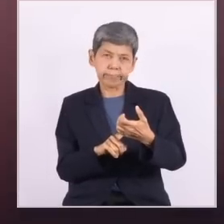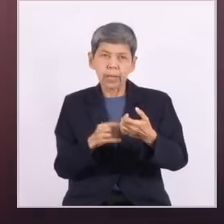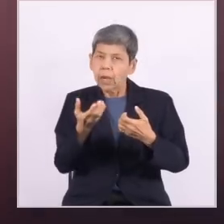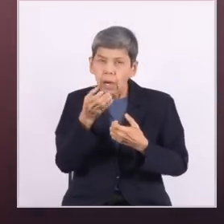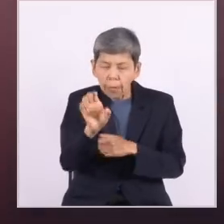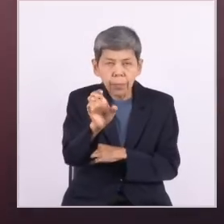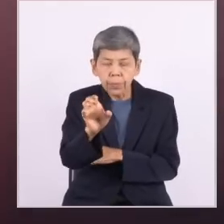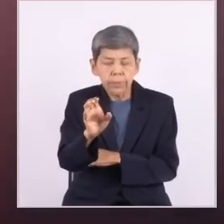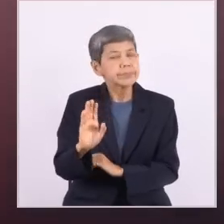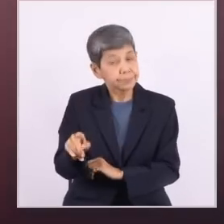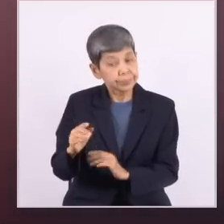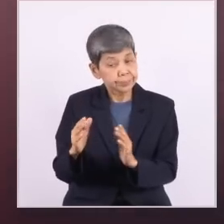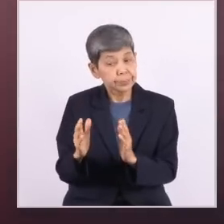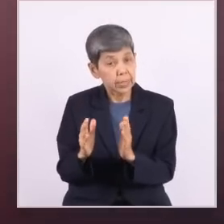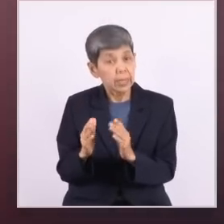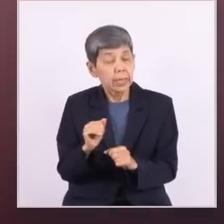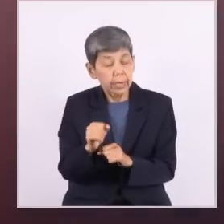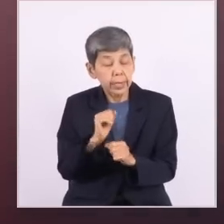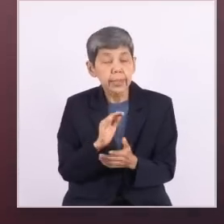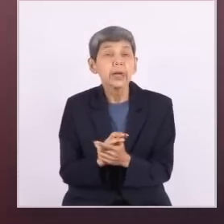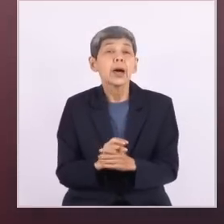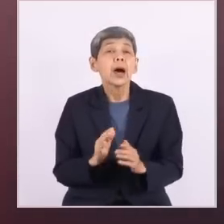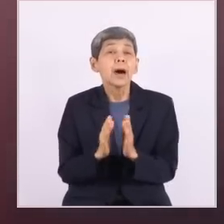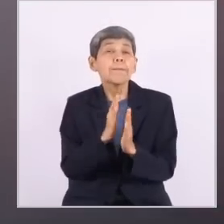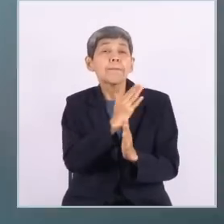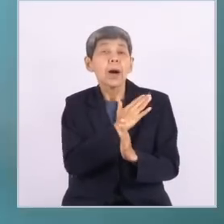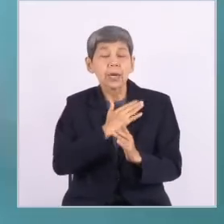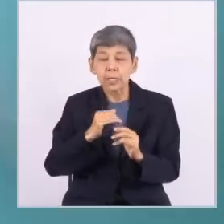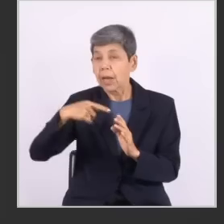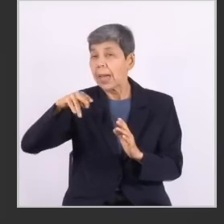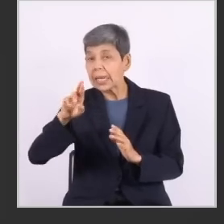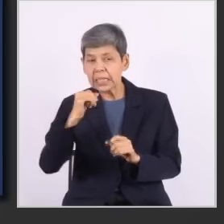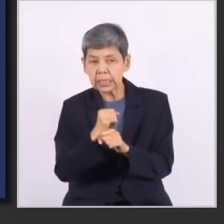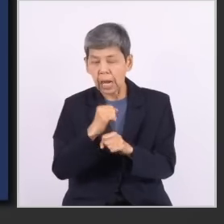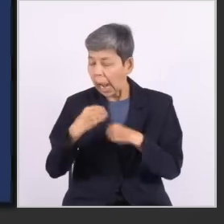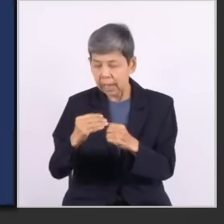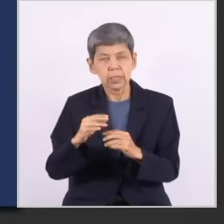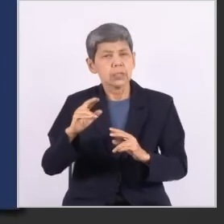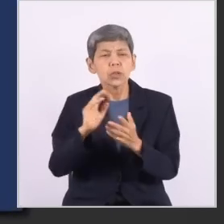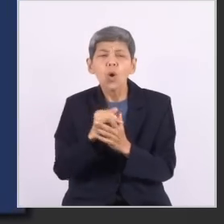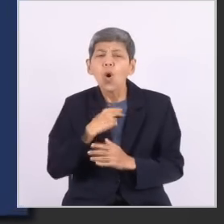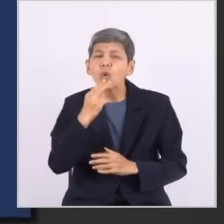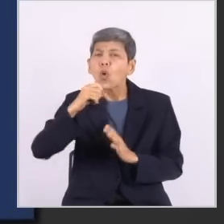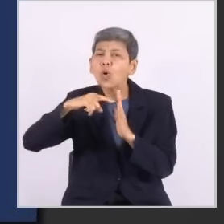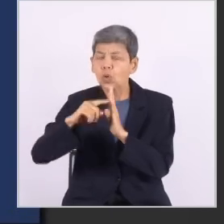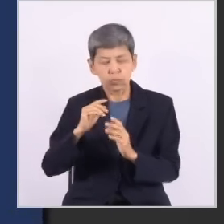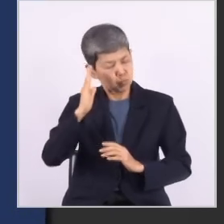บอกว่าให้เวลาแพรรี่ให้เวลา3วันกับพระนครสวรรค์ส่วนซ้อให้เว